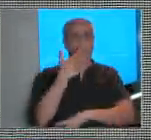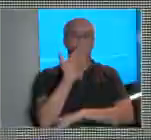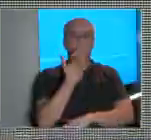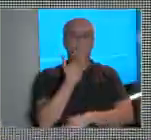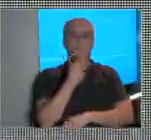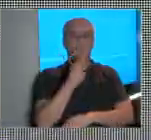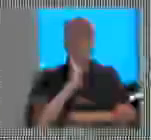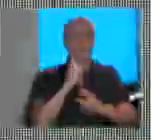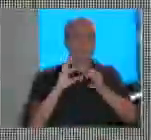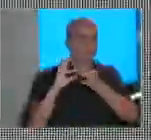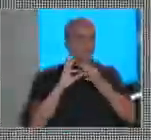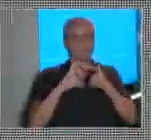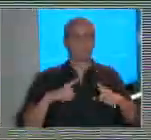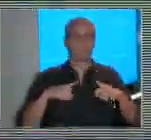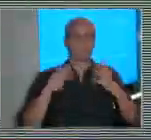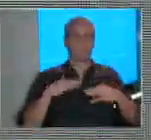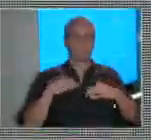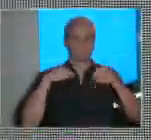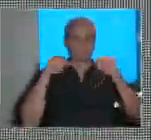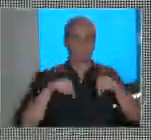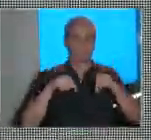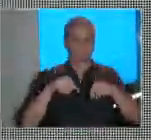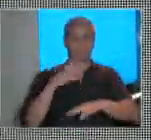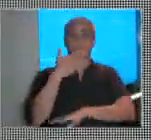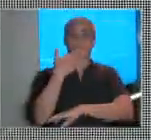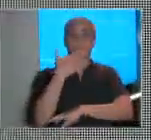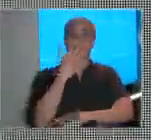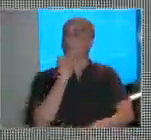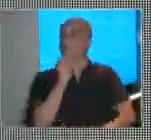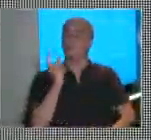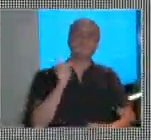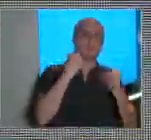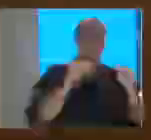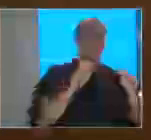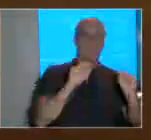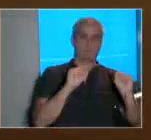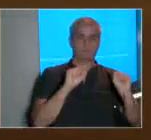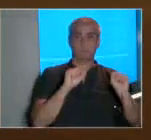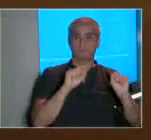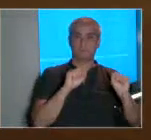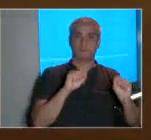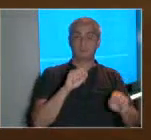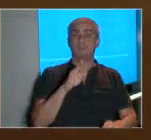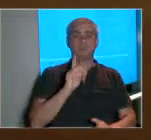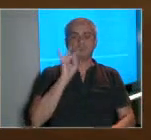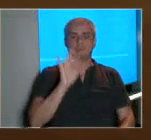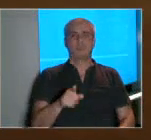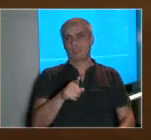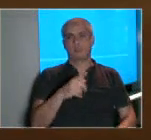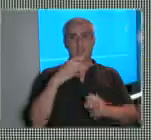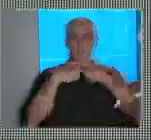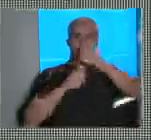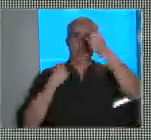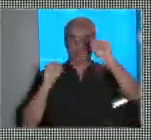ישראל, את נוסחת החיים שלנו כאן, מדינה יהודית ודמוקרטית. אלה שמתנגדים למגילת